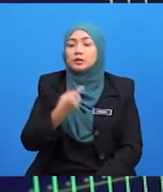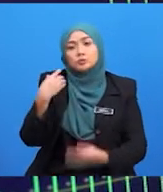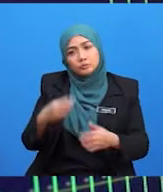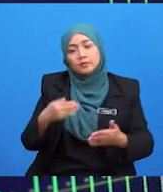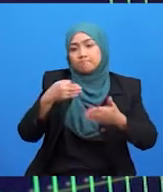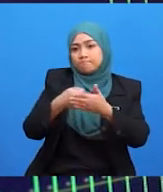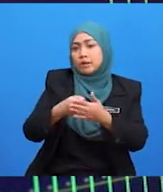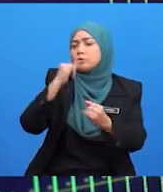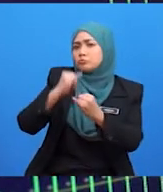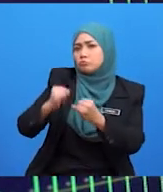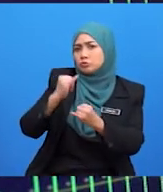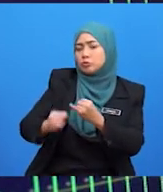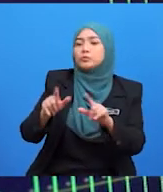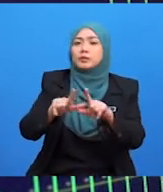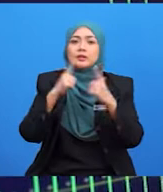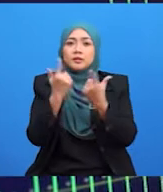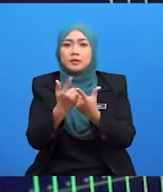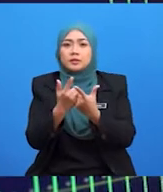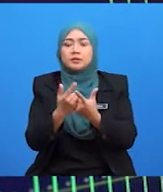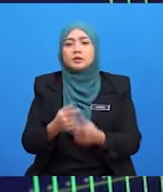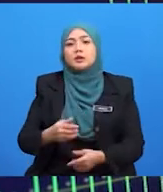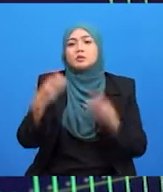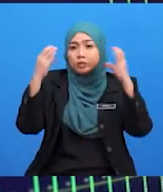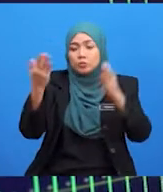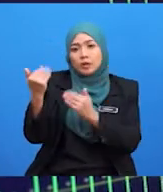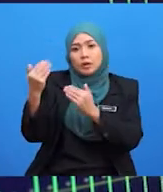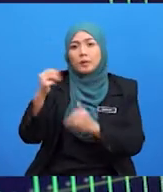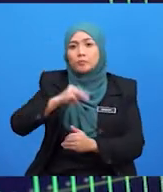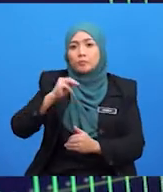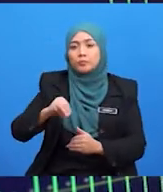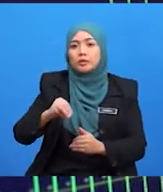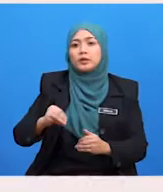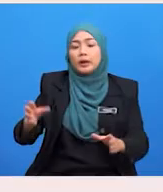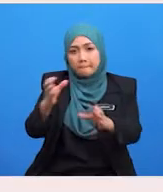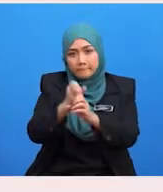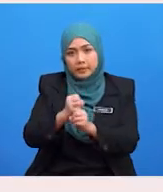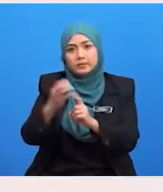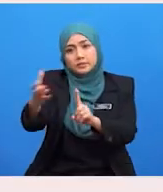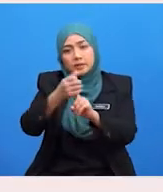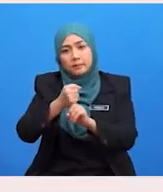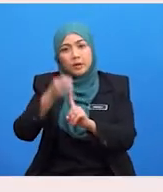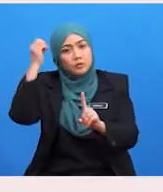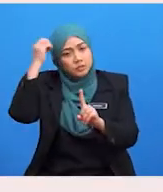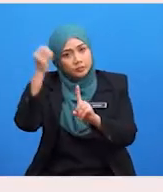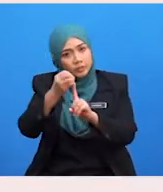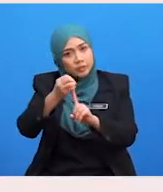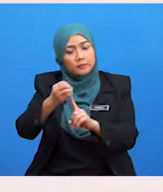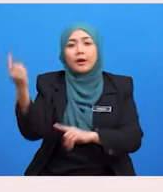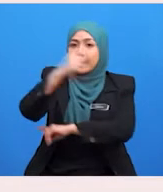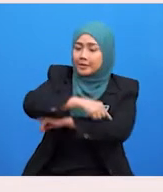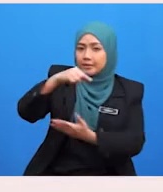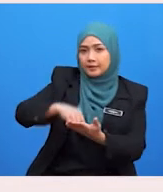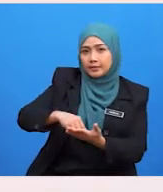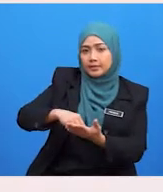di penghujung kelas. Harapan cikgu agar semua murid dapat mencapai dan menguasai objektif pembelajaran kita hari